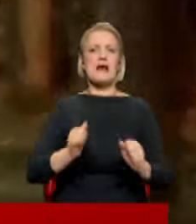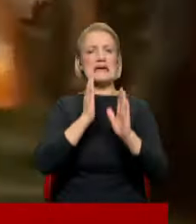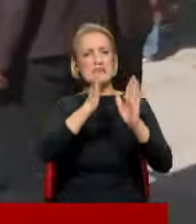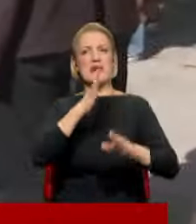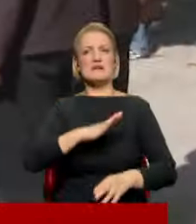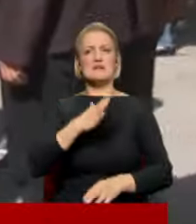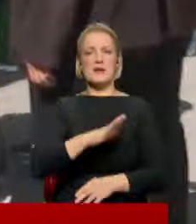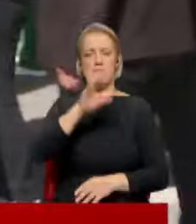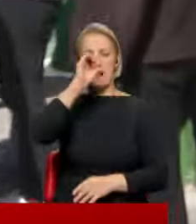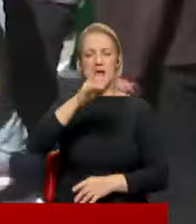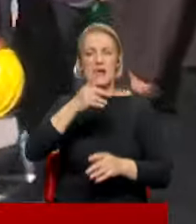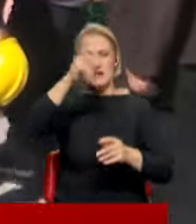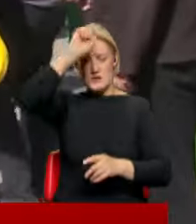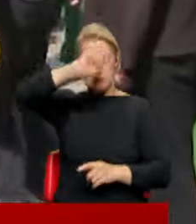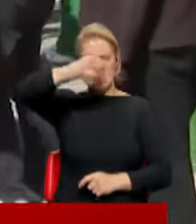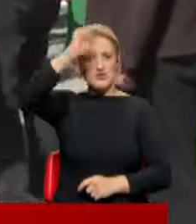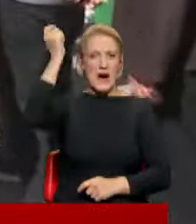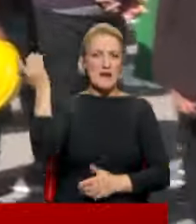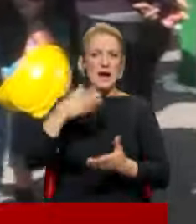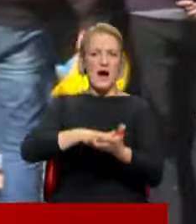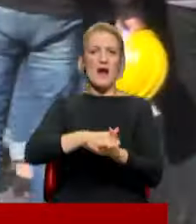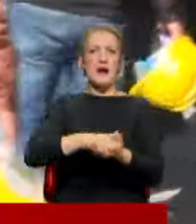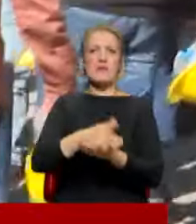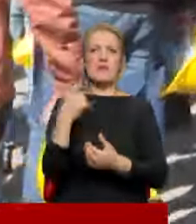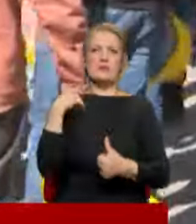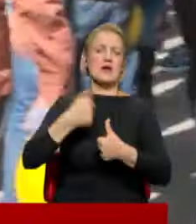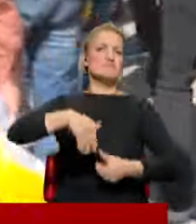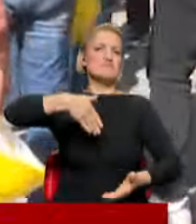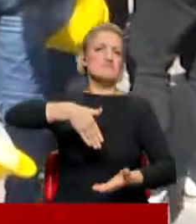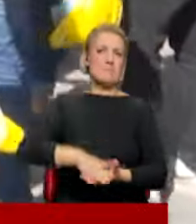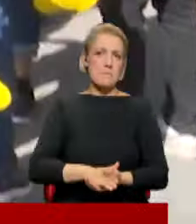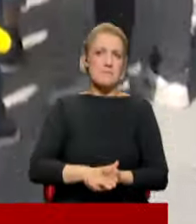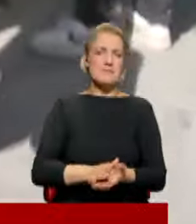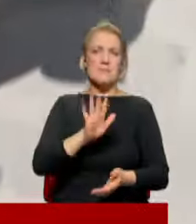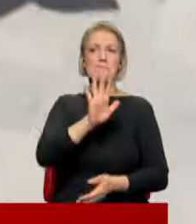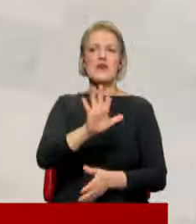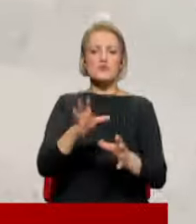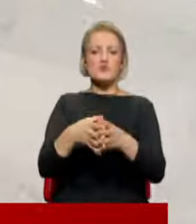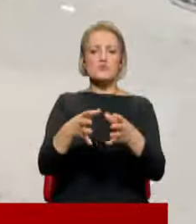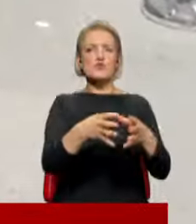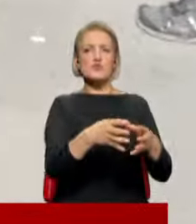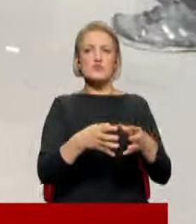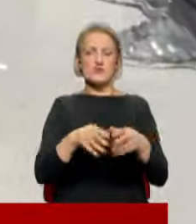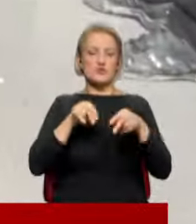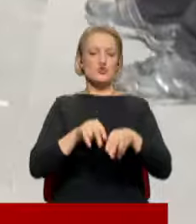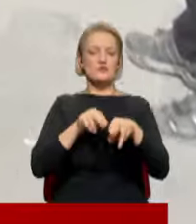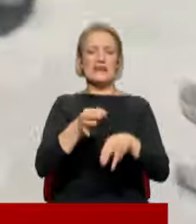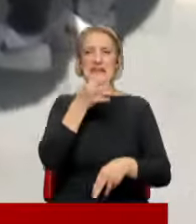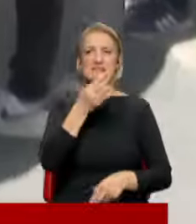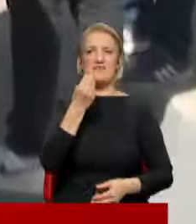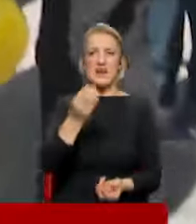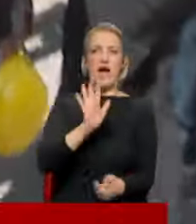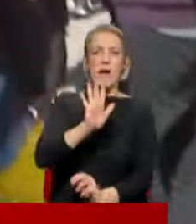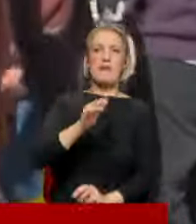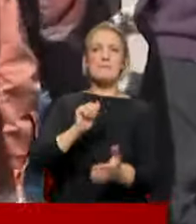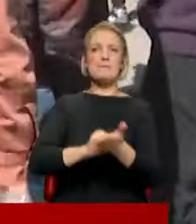gitmek istedi madencilerin baretleri çıkartıldı ayakkabıları tekrar giydirildi ve beşerli gruplar halinde yürümelerine izin verildi